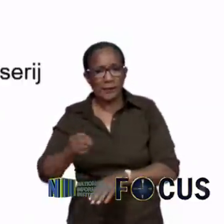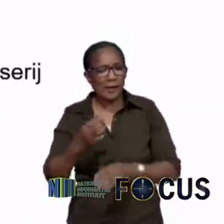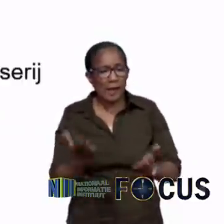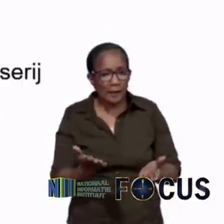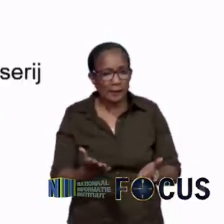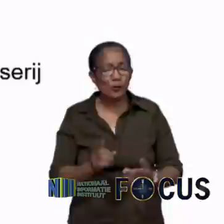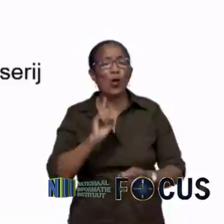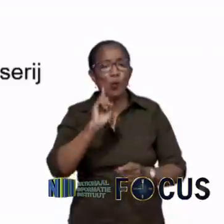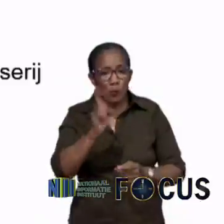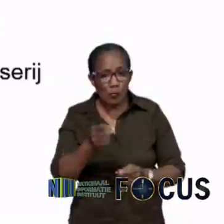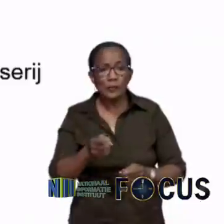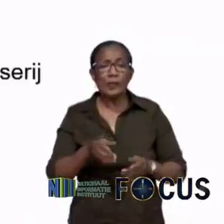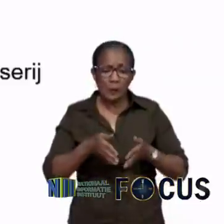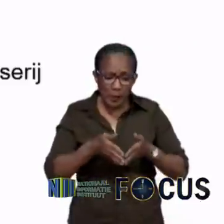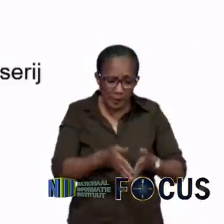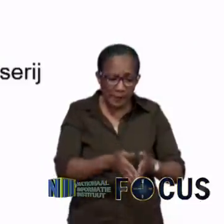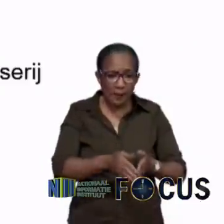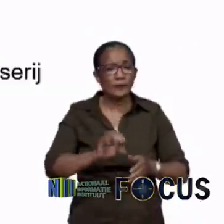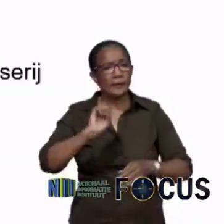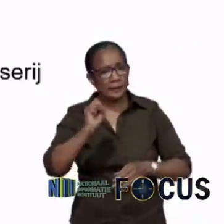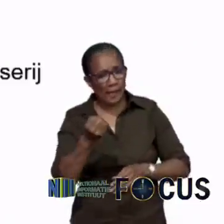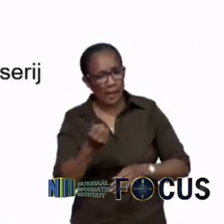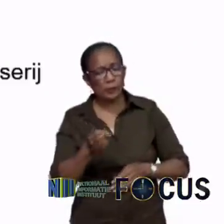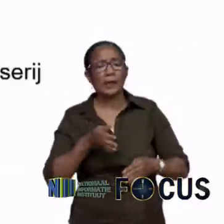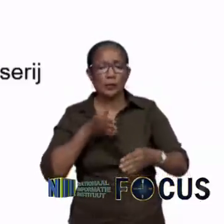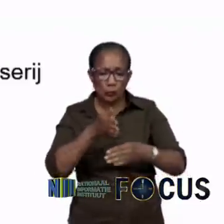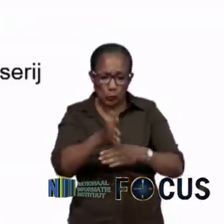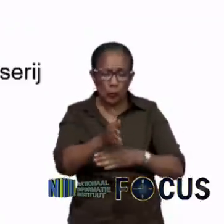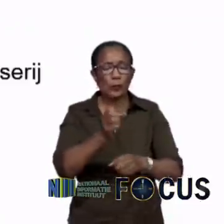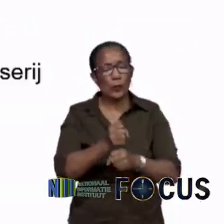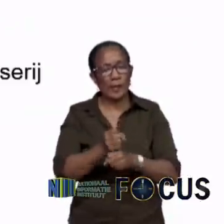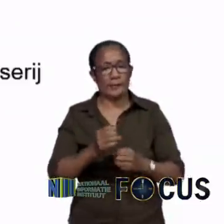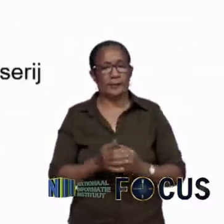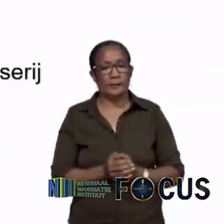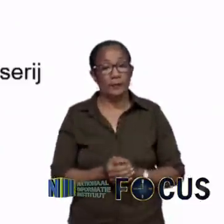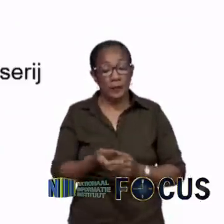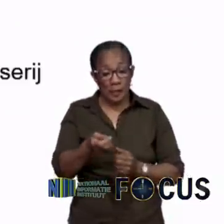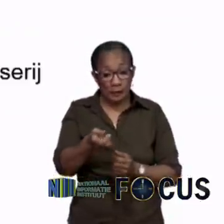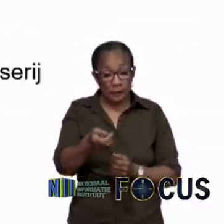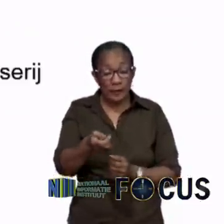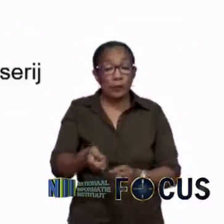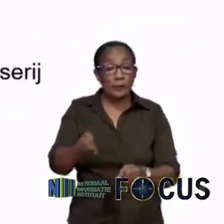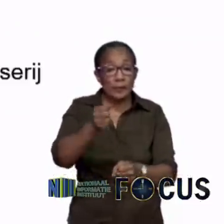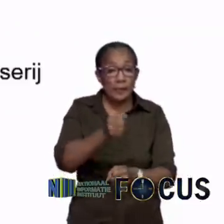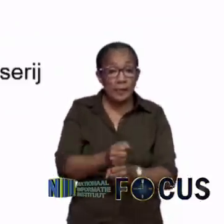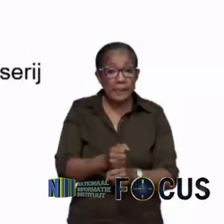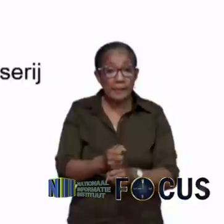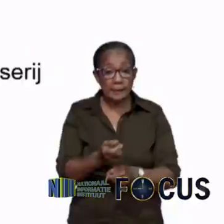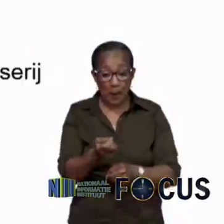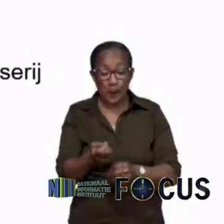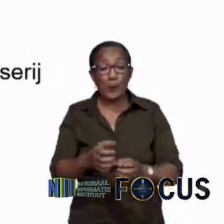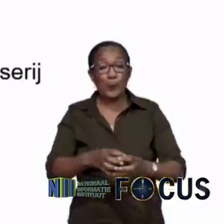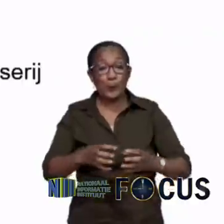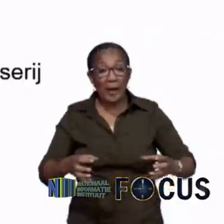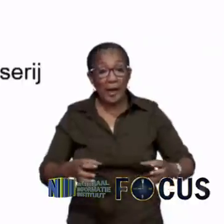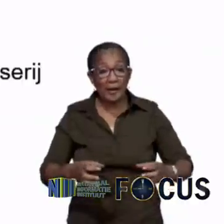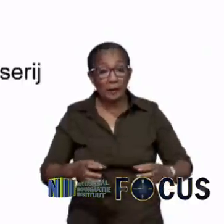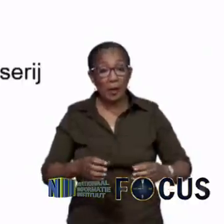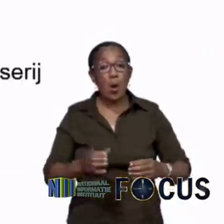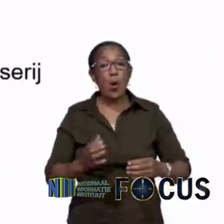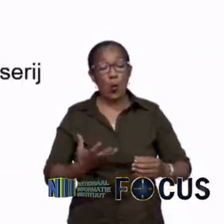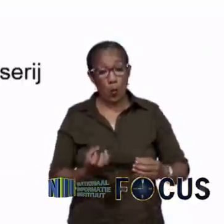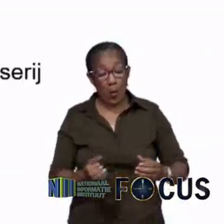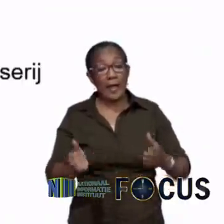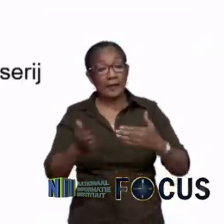begrafenis ondernemers, e ka roko godoro. De financiële instellingen bang in so boom, de